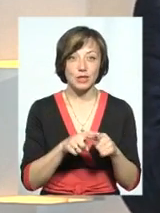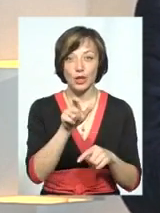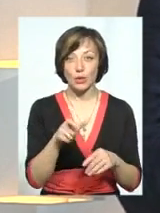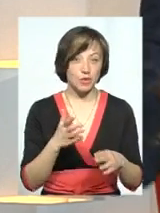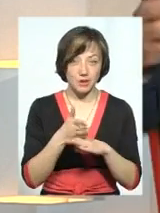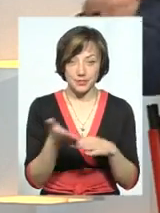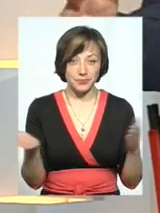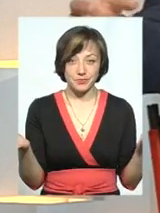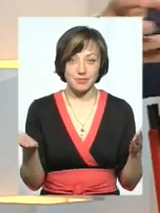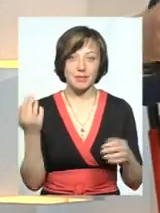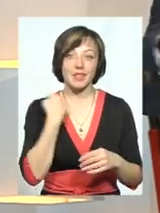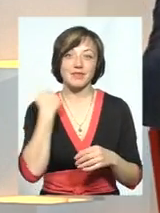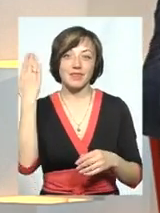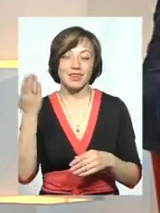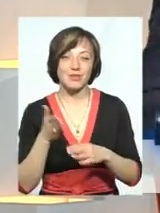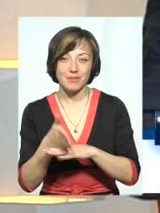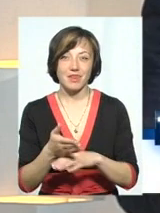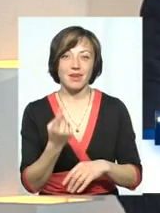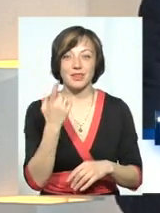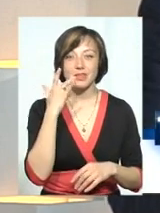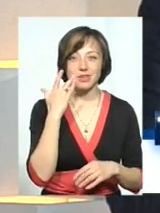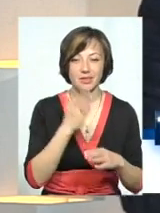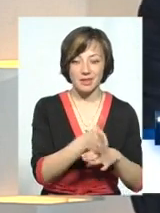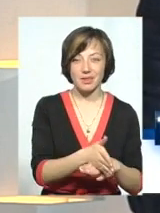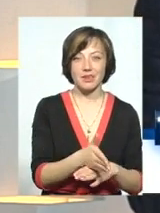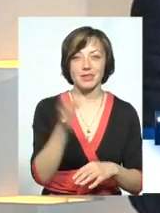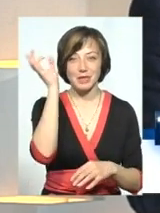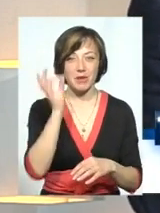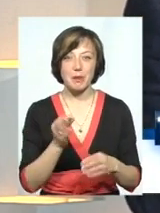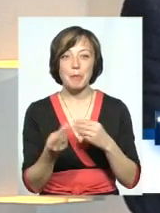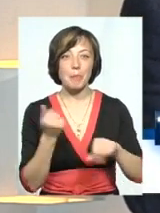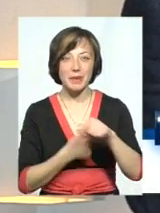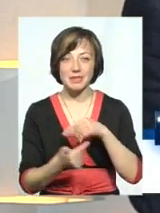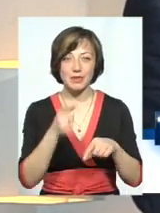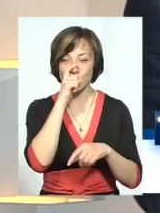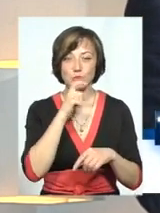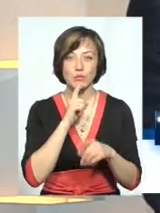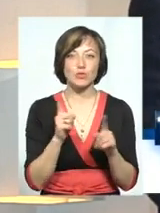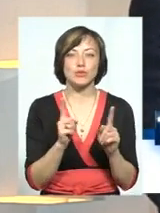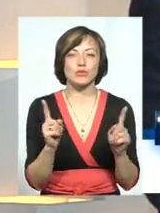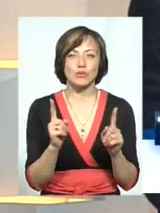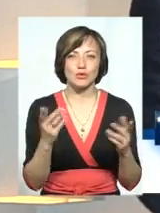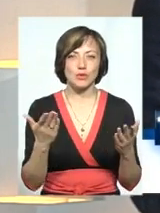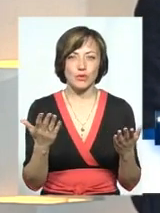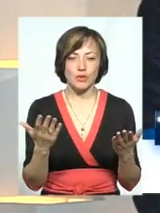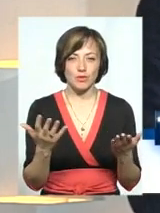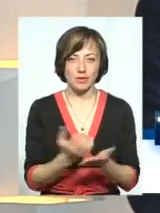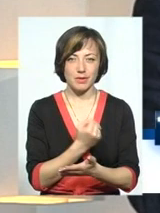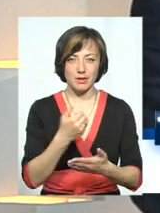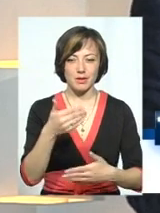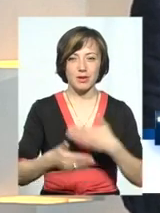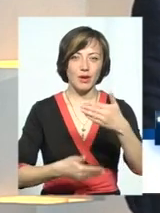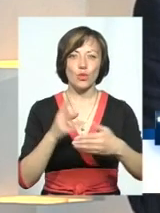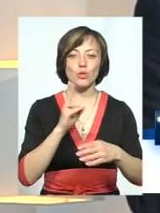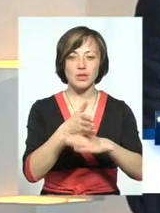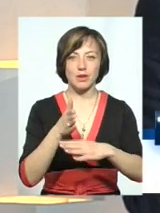заходити, з Великобританії він зайшов один, другий з США зайшов, другий з Германії. Тобто бізнес також не буде розуміти, що в принципі там виходить і хто